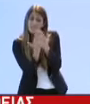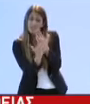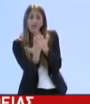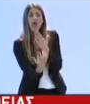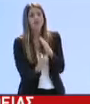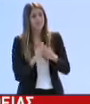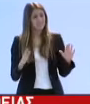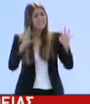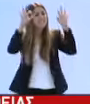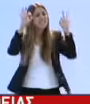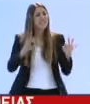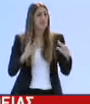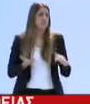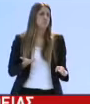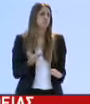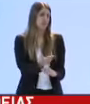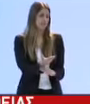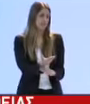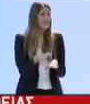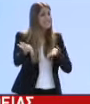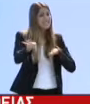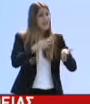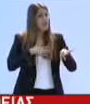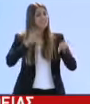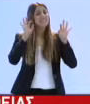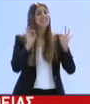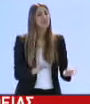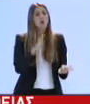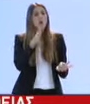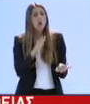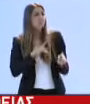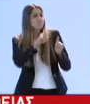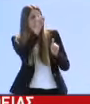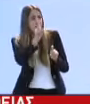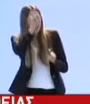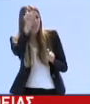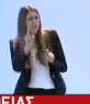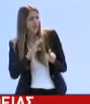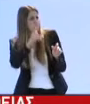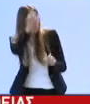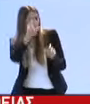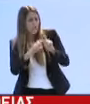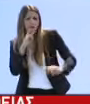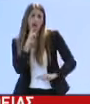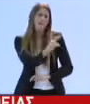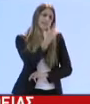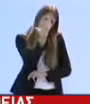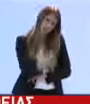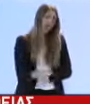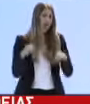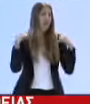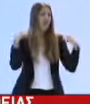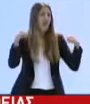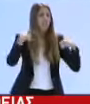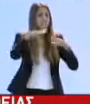είναι συγκεκριμένη, επειδή στα πολλά ερωτήματα των πολιτών απαντάμε πολύ στοχευμένες δράσεις.